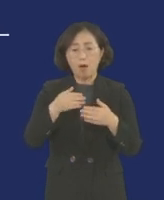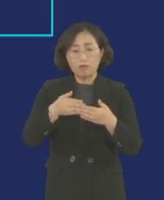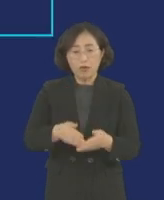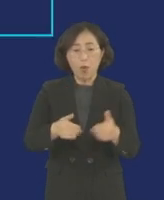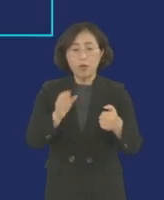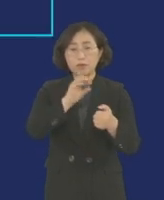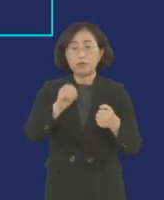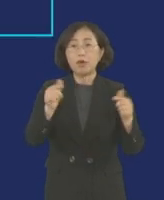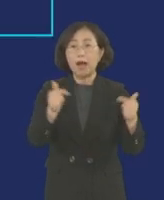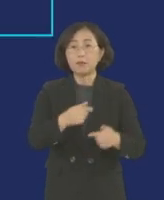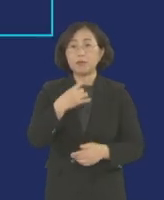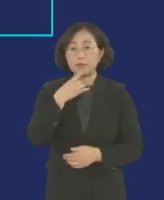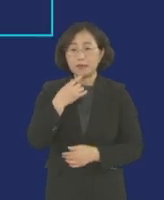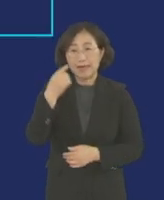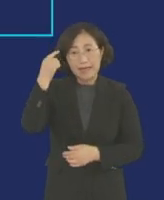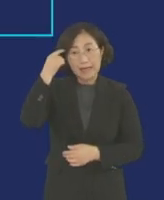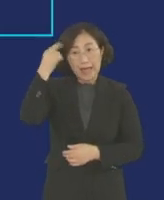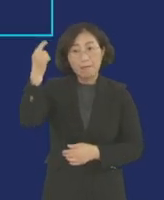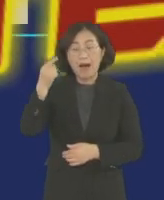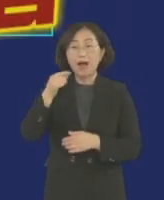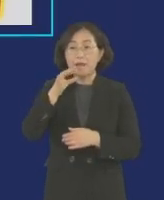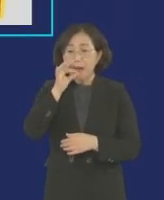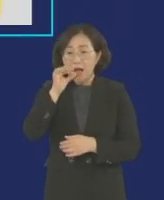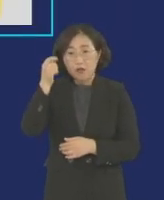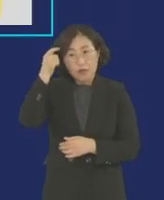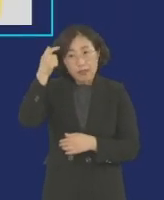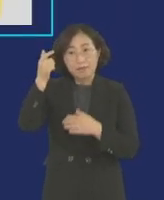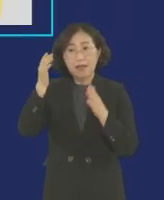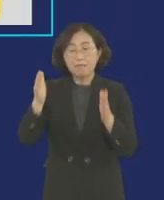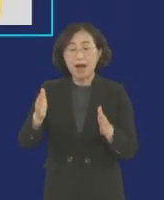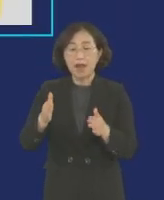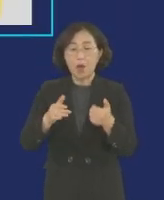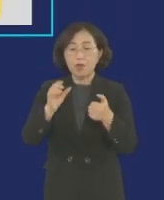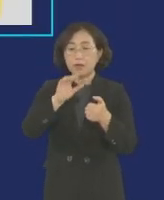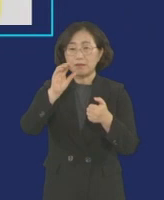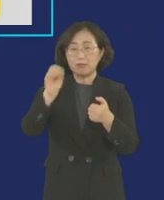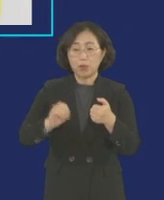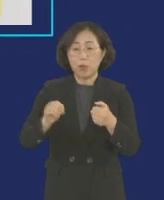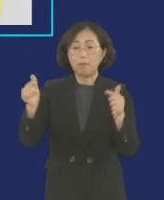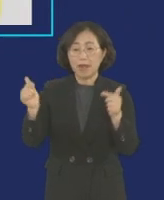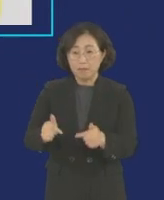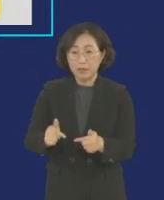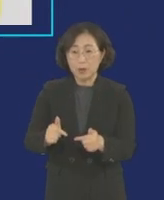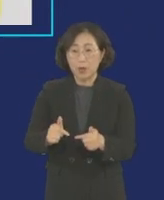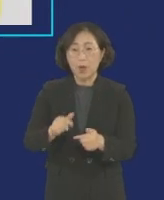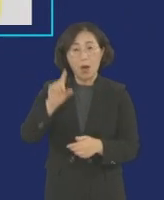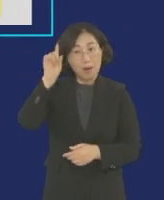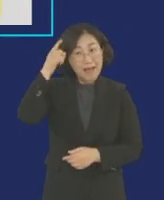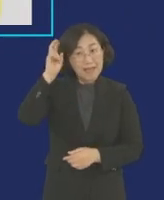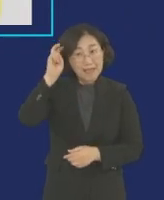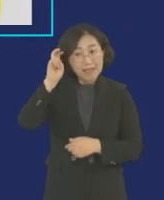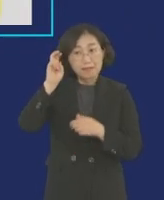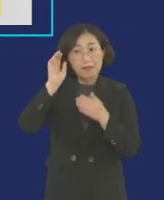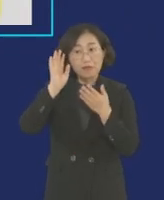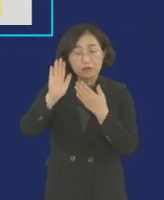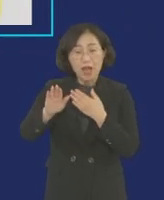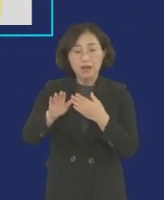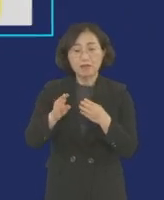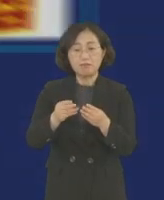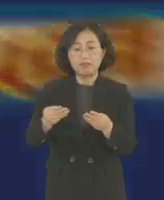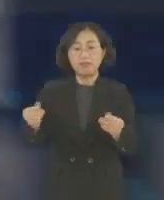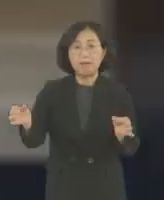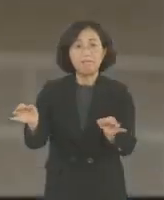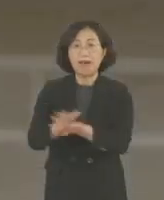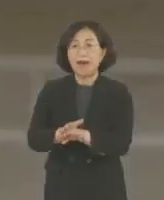감소됐는데 개발된 빨대는 60일 만에 무게는 50% 이상 감소하고 120일 이후에는 완전히